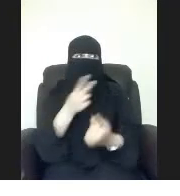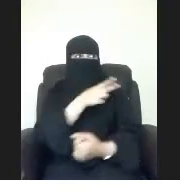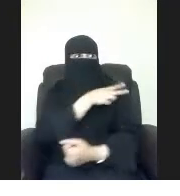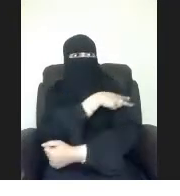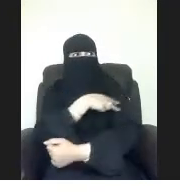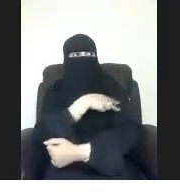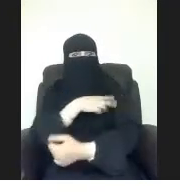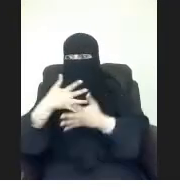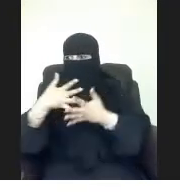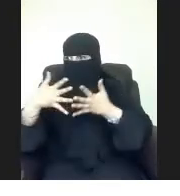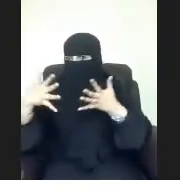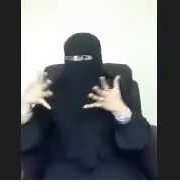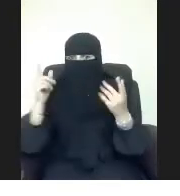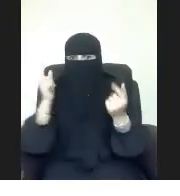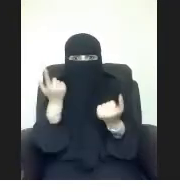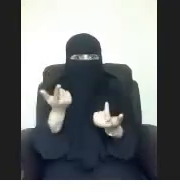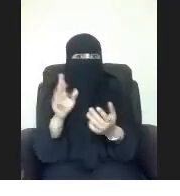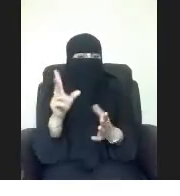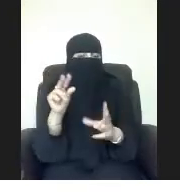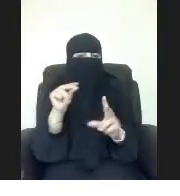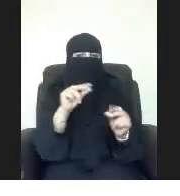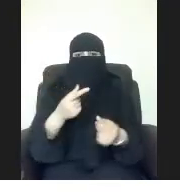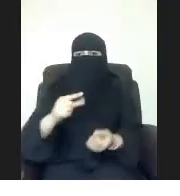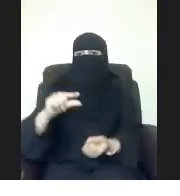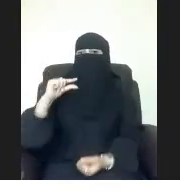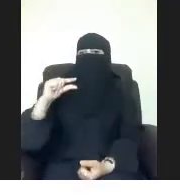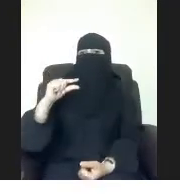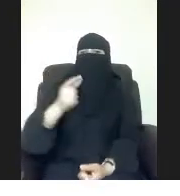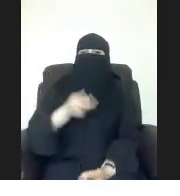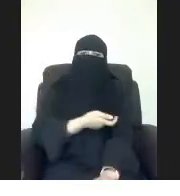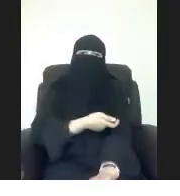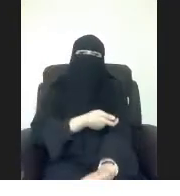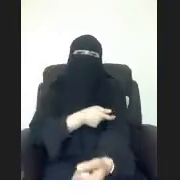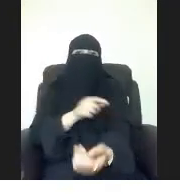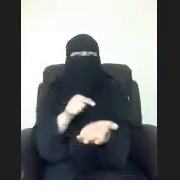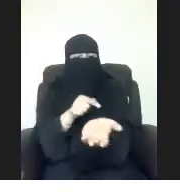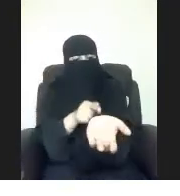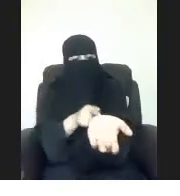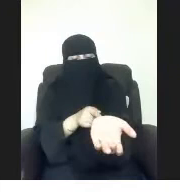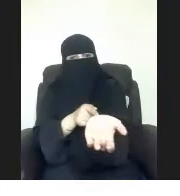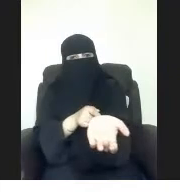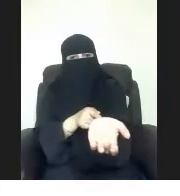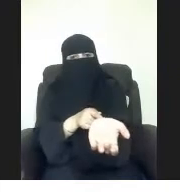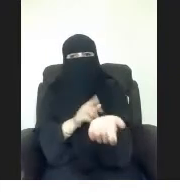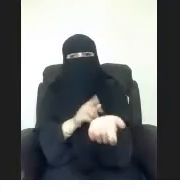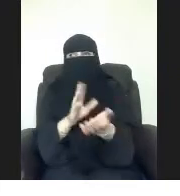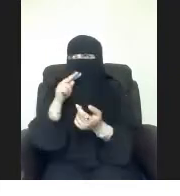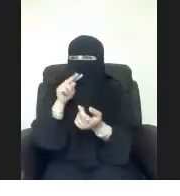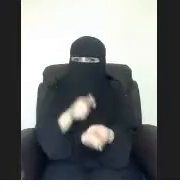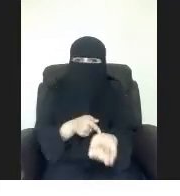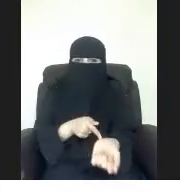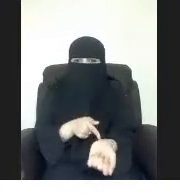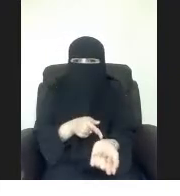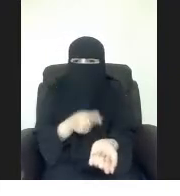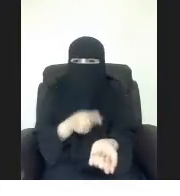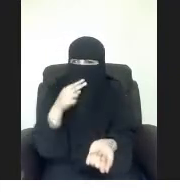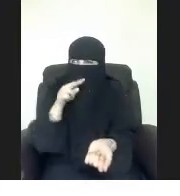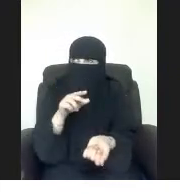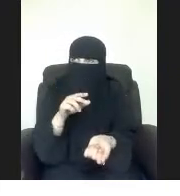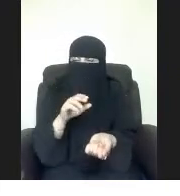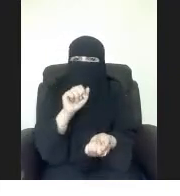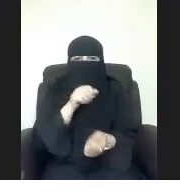كل الطب مثلاً في قسم الجراحة عندنا مثلاً 20 عضو هيئة التدريس يدرسون نفس المقرر، كل واحد عنده تخصصه